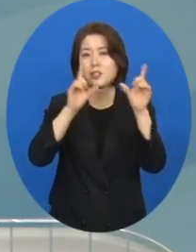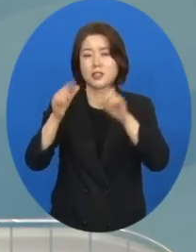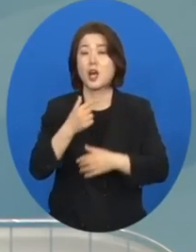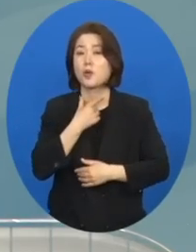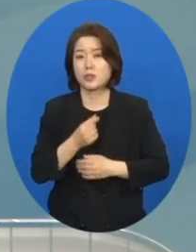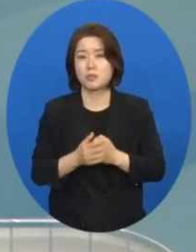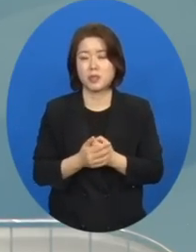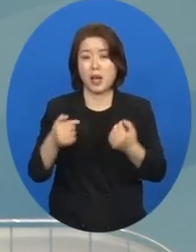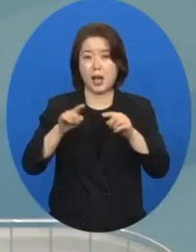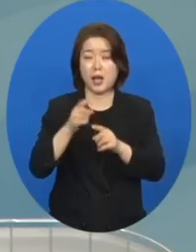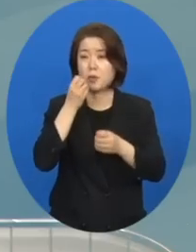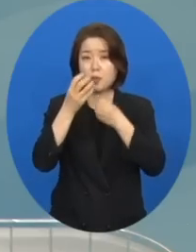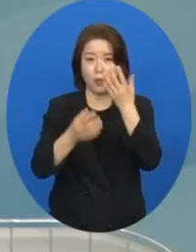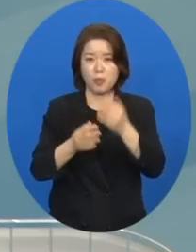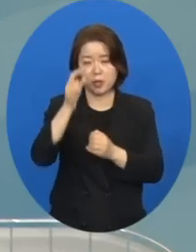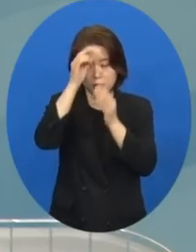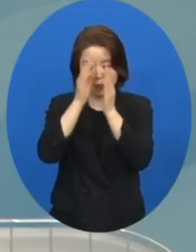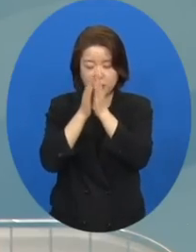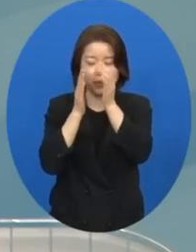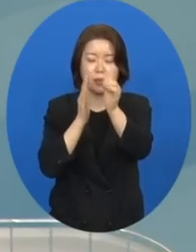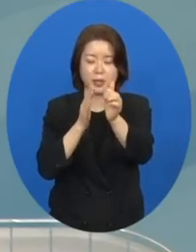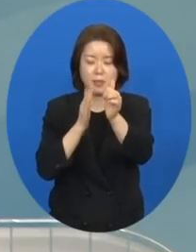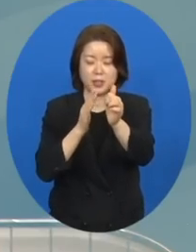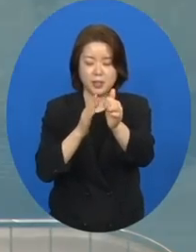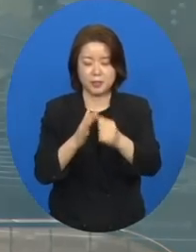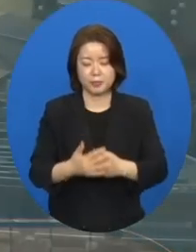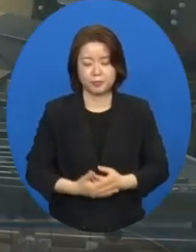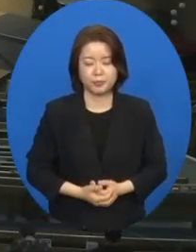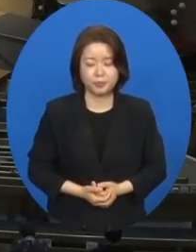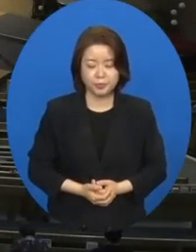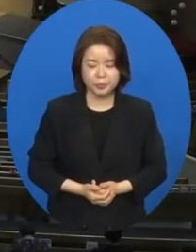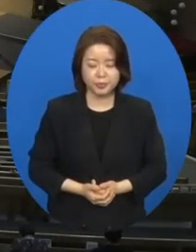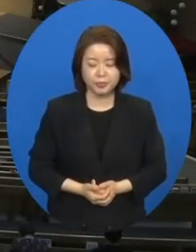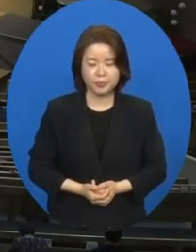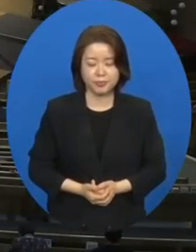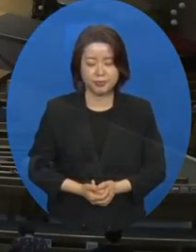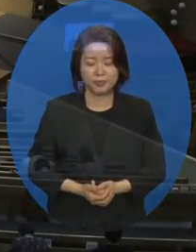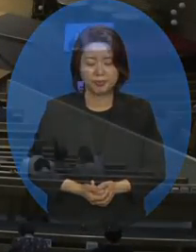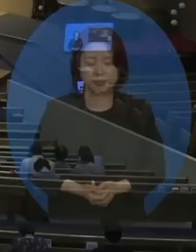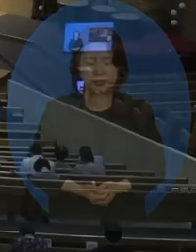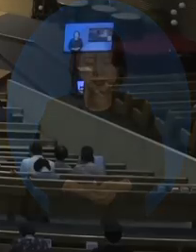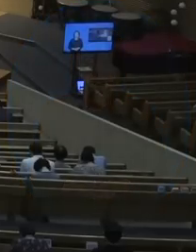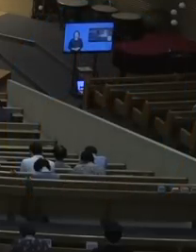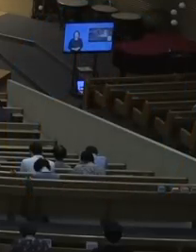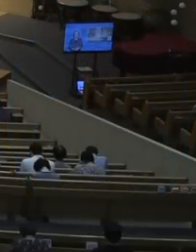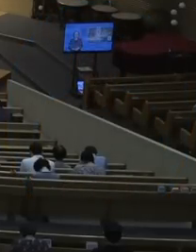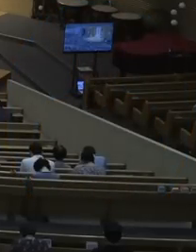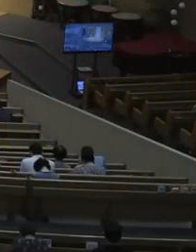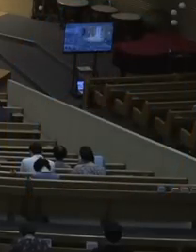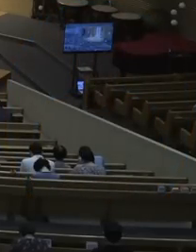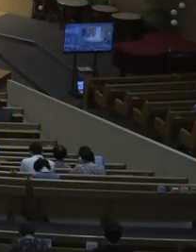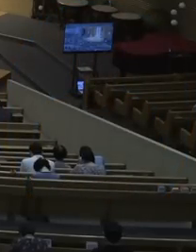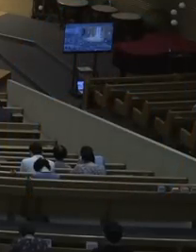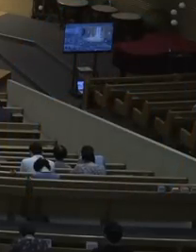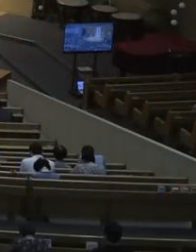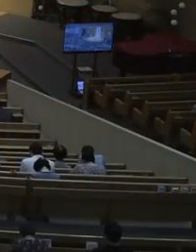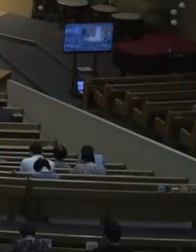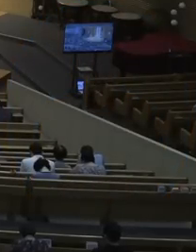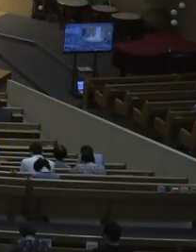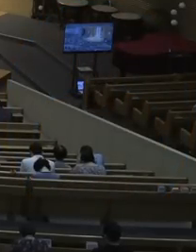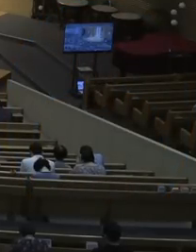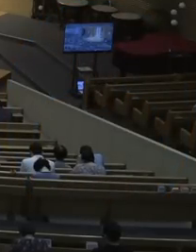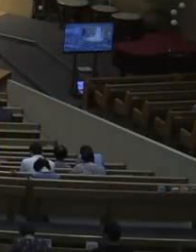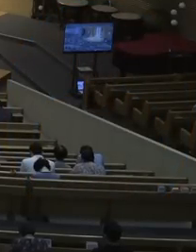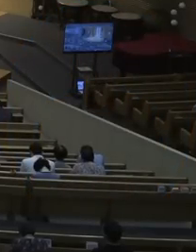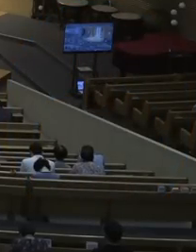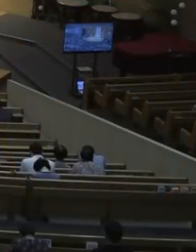함께 지금 고백하면서 기도하겠습니다 하나님 감사합니다 그렇습니다 저기 나 바지 아바 조리해야 마블